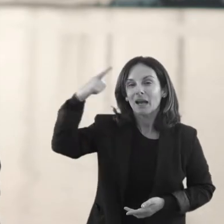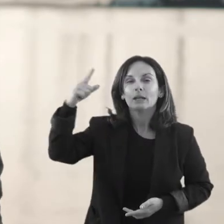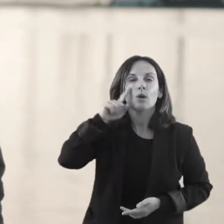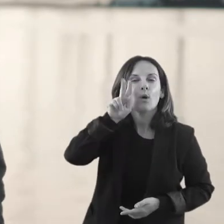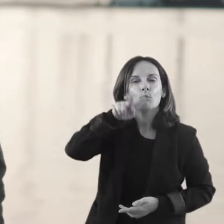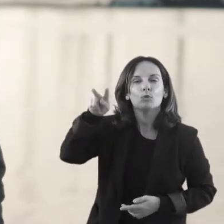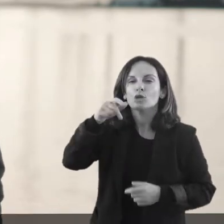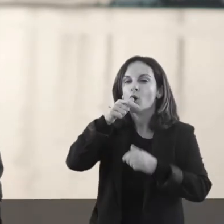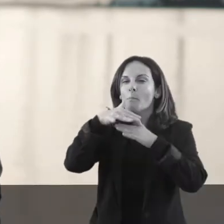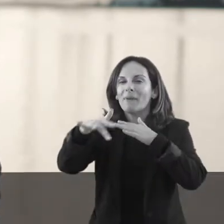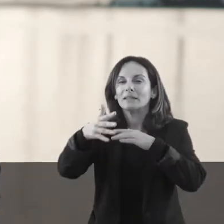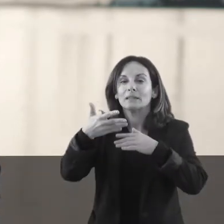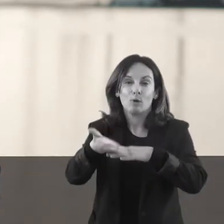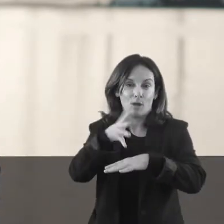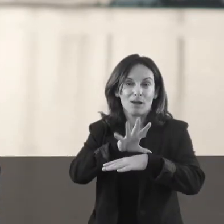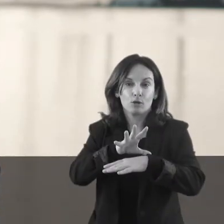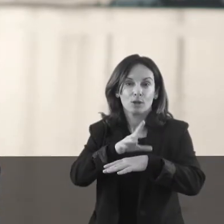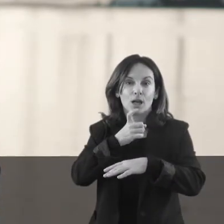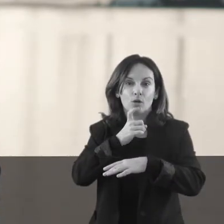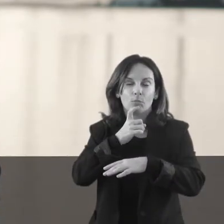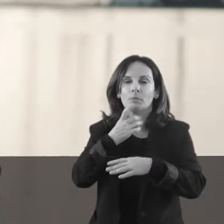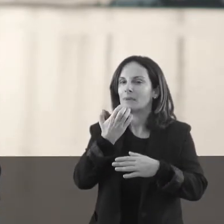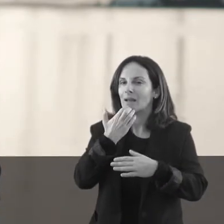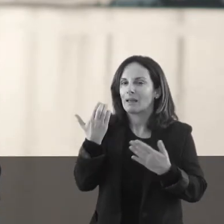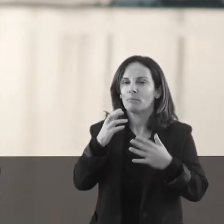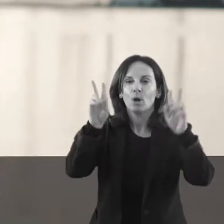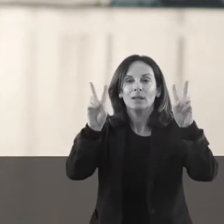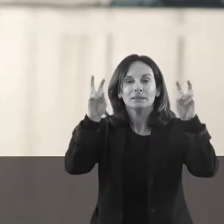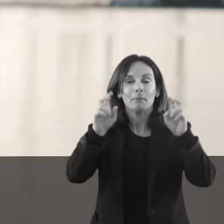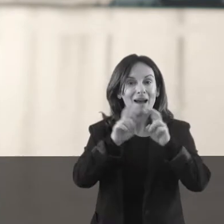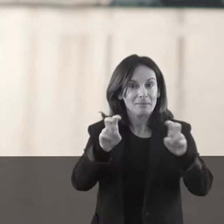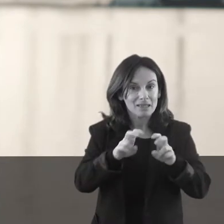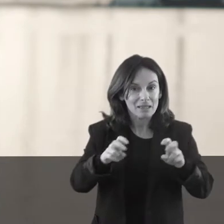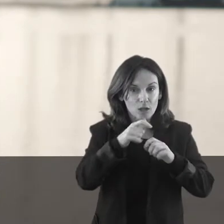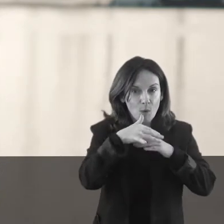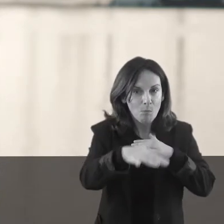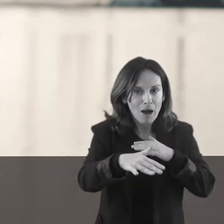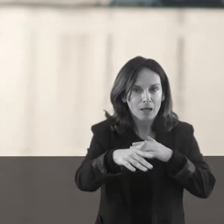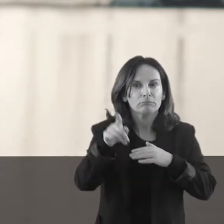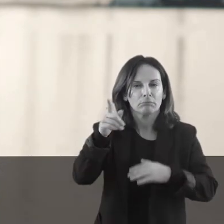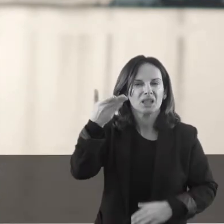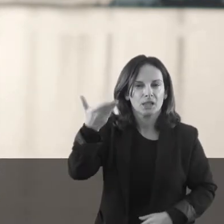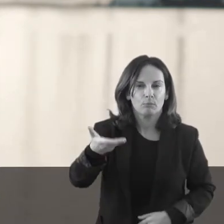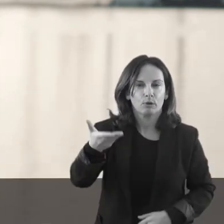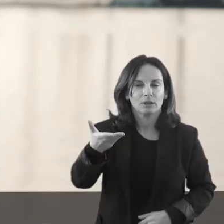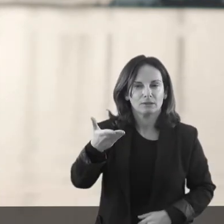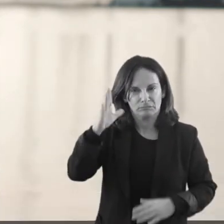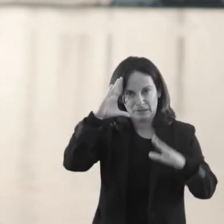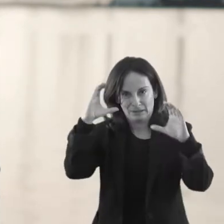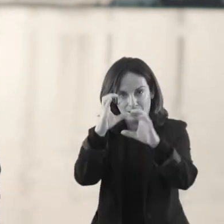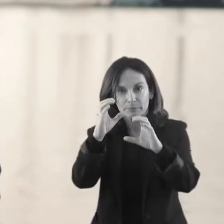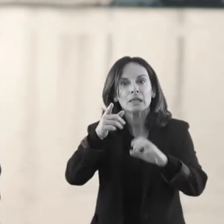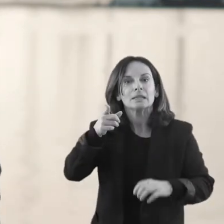M'imagino un museu marítim de Mallorca on la recerca en temes marins hi tingui un gran pes i on hi hagi reflectit